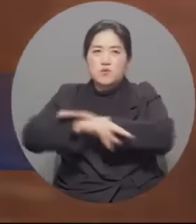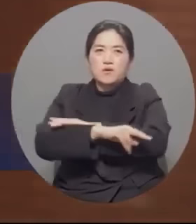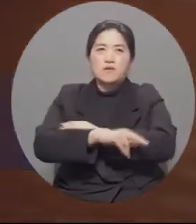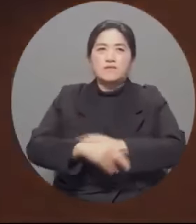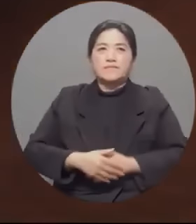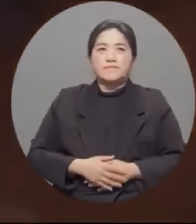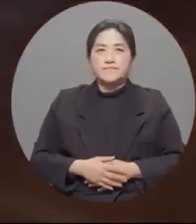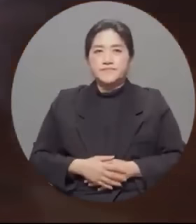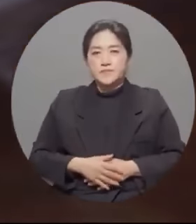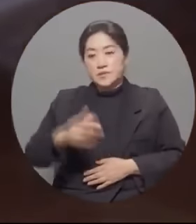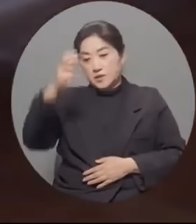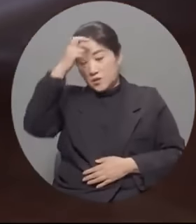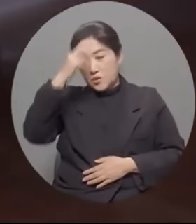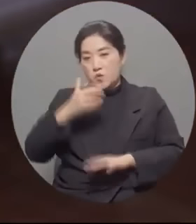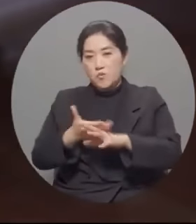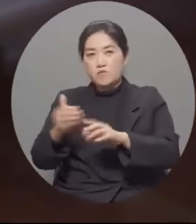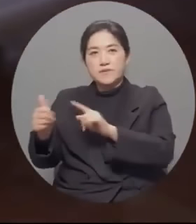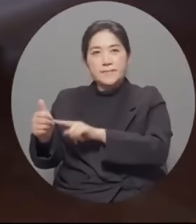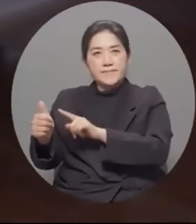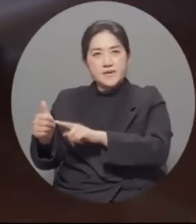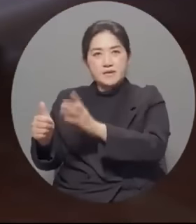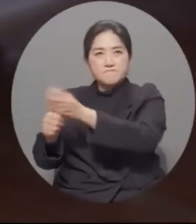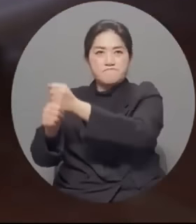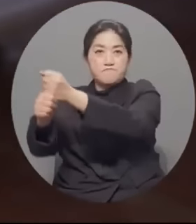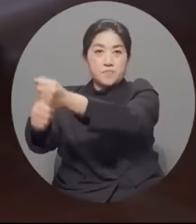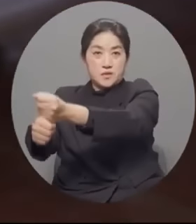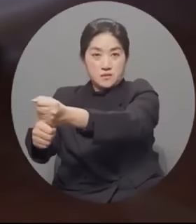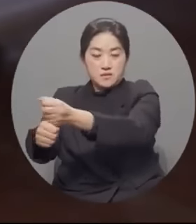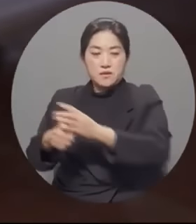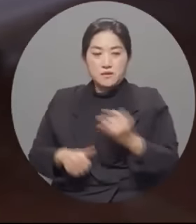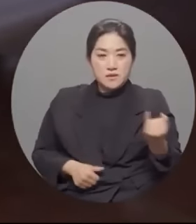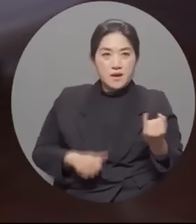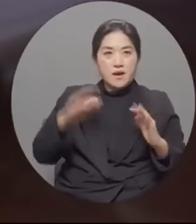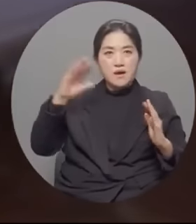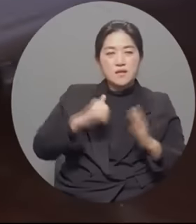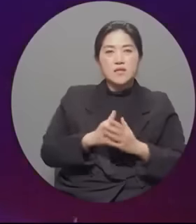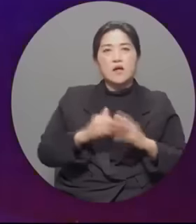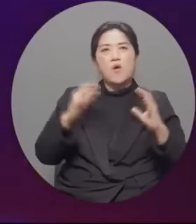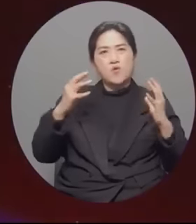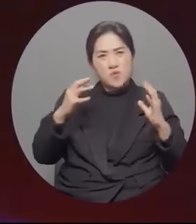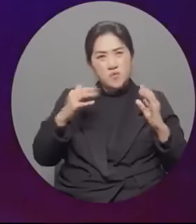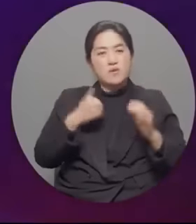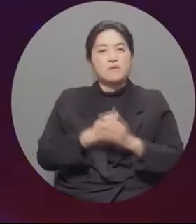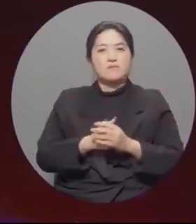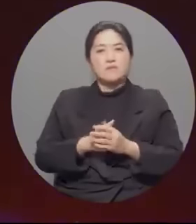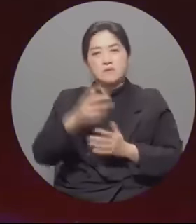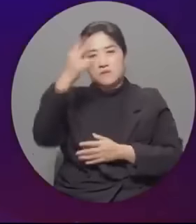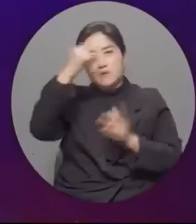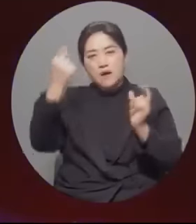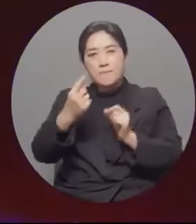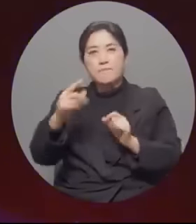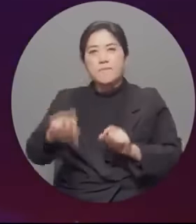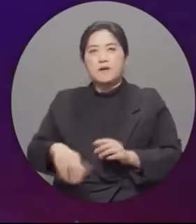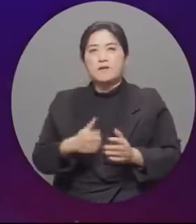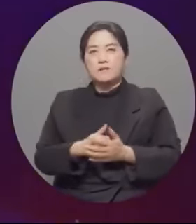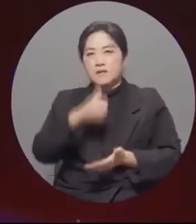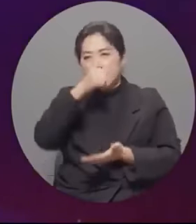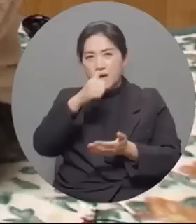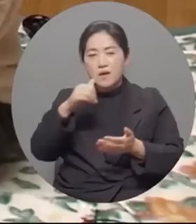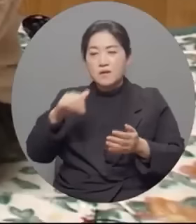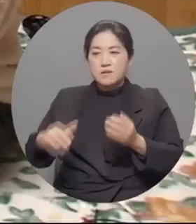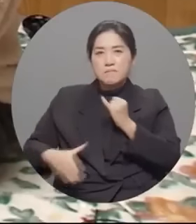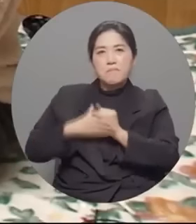그냥. 경찰은 외국인 남성을 데리고 갔고 피해 학생은 어린 나이에 경찰 앞에서 피해 사실을